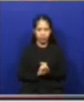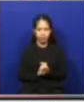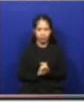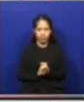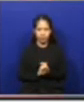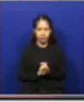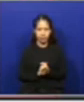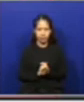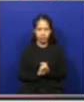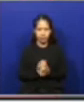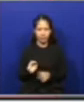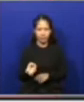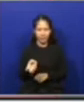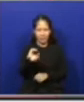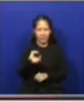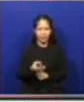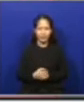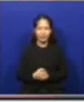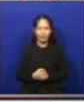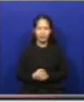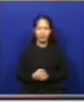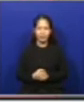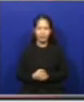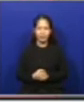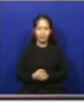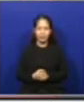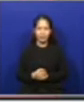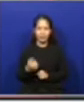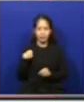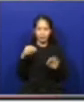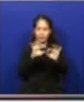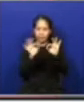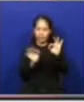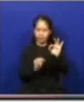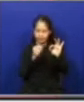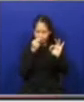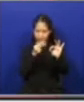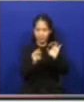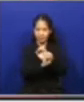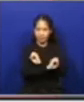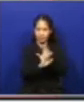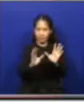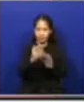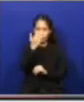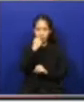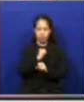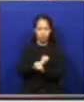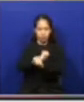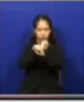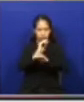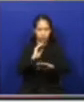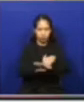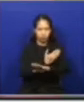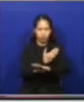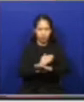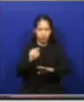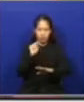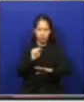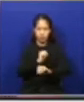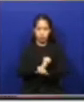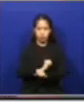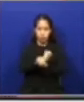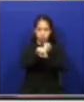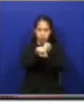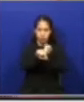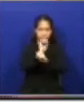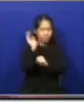แป๊บหนึ่งนะคะเขียนไว้ชัดเจนว่าเพื่อป้องกันมิให้ภาคธุรกิจเกิดสภาวะการขาด